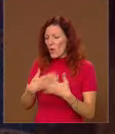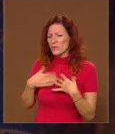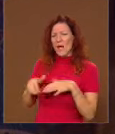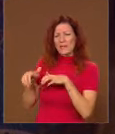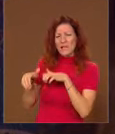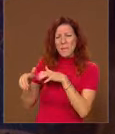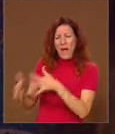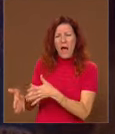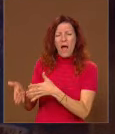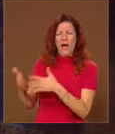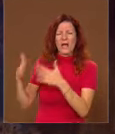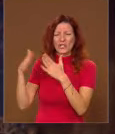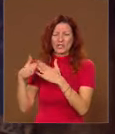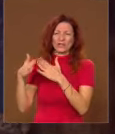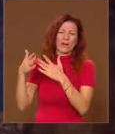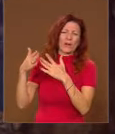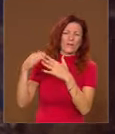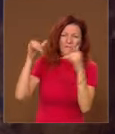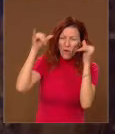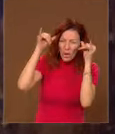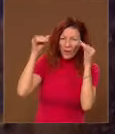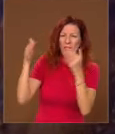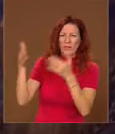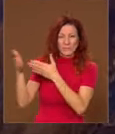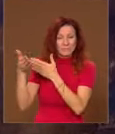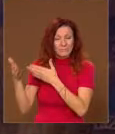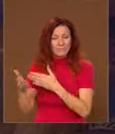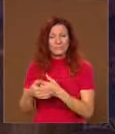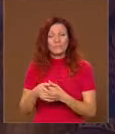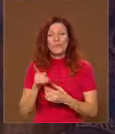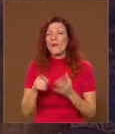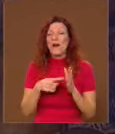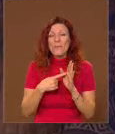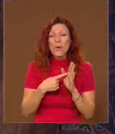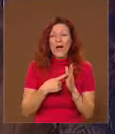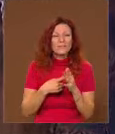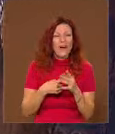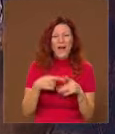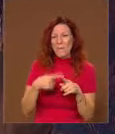имоти, имуществото, нивата, която изобразява земното,